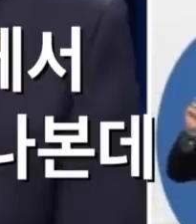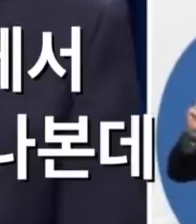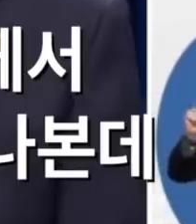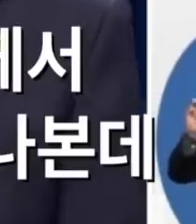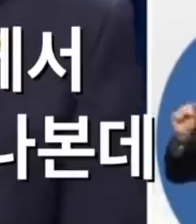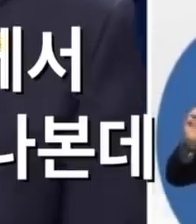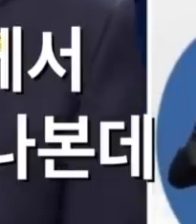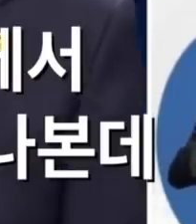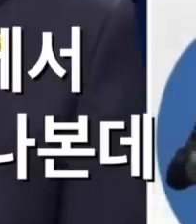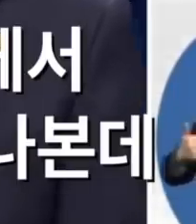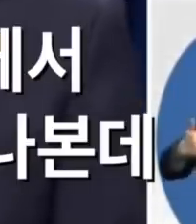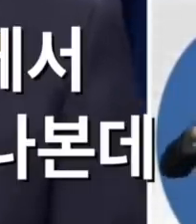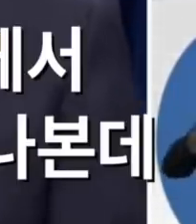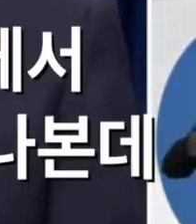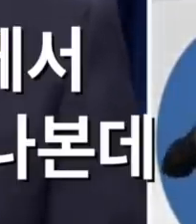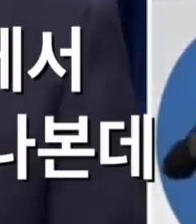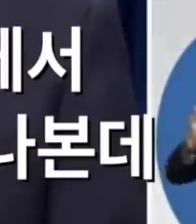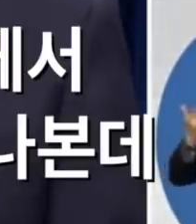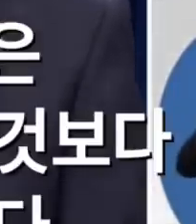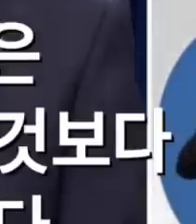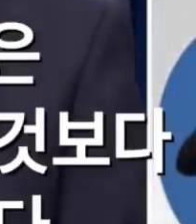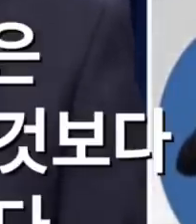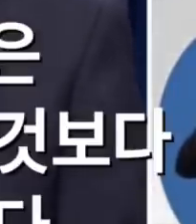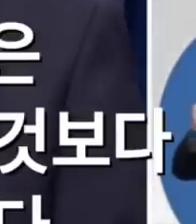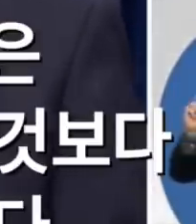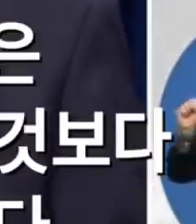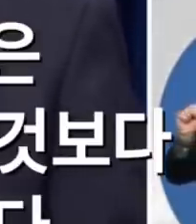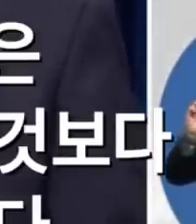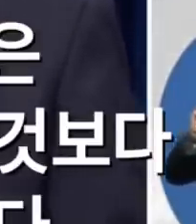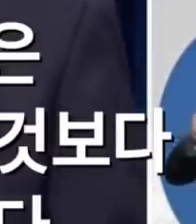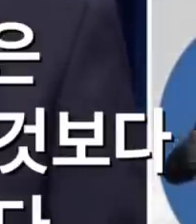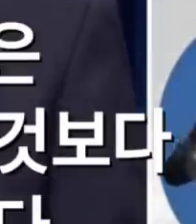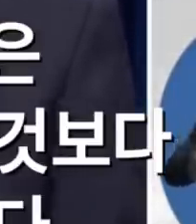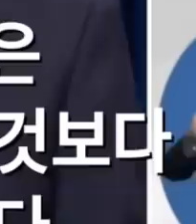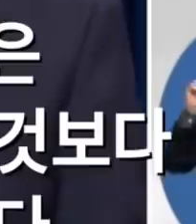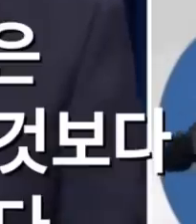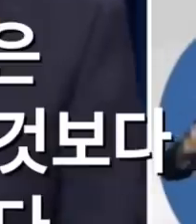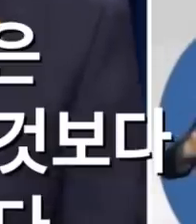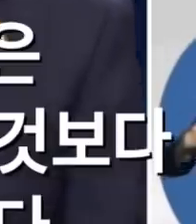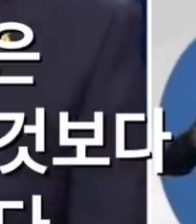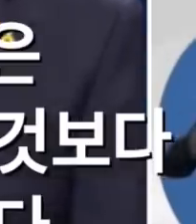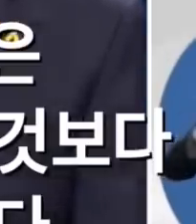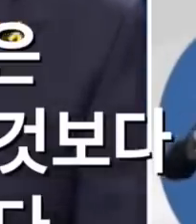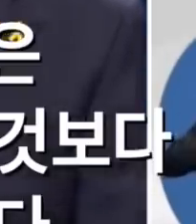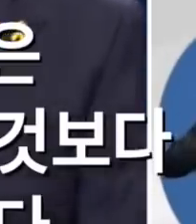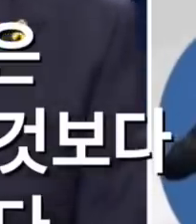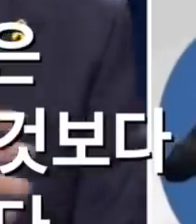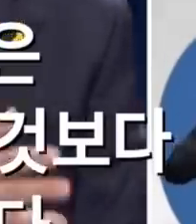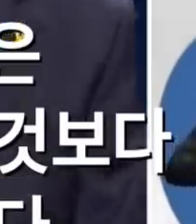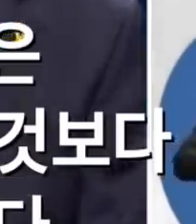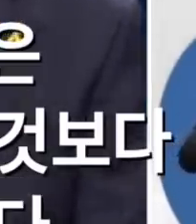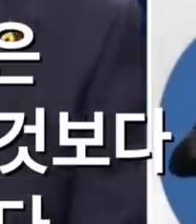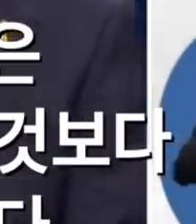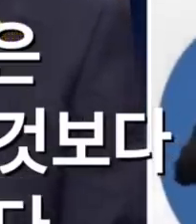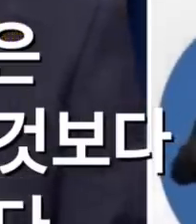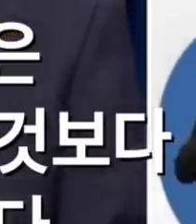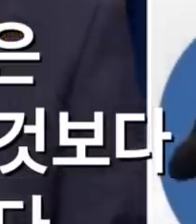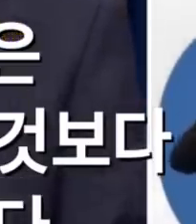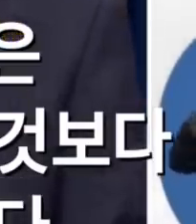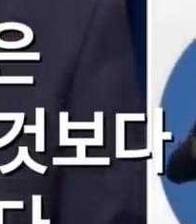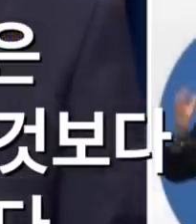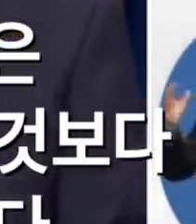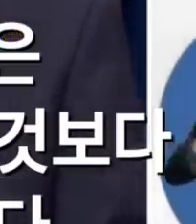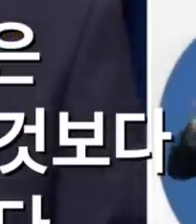통해서 공격받는 걸 말씀하시는 모양인데 그런 악의적인 공격은 제가 여기 계신 후보님들 몽땅 다 합친